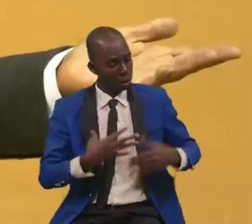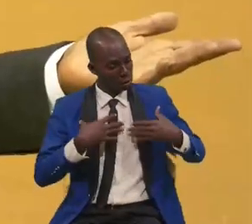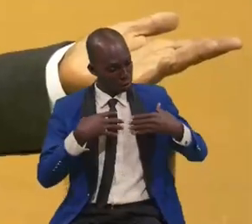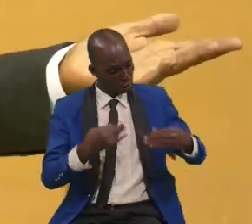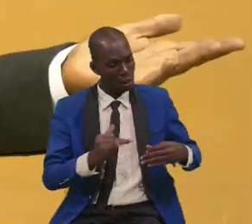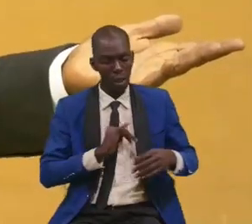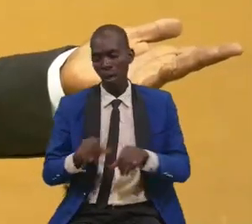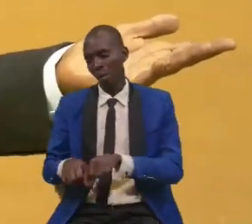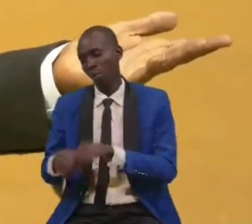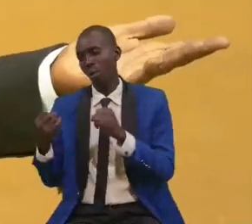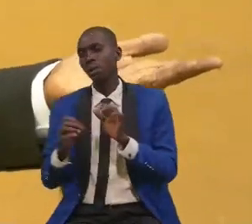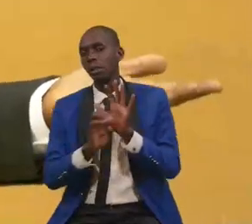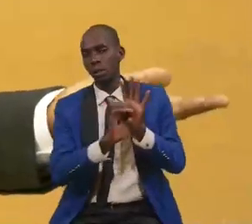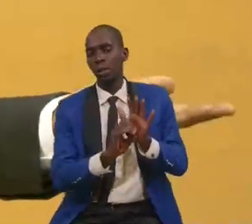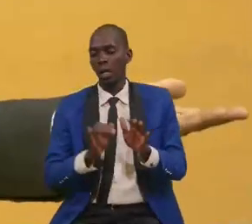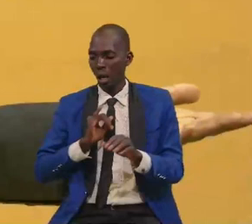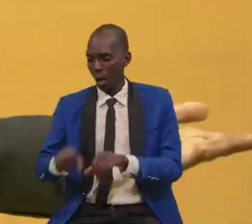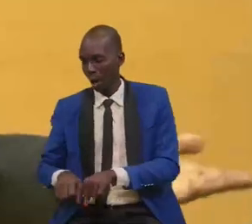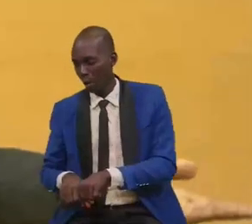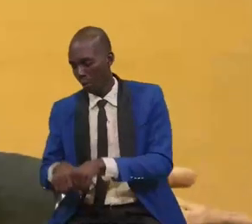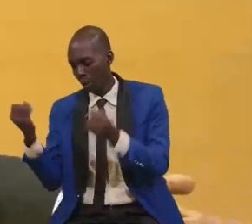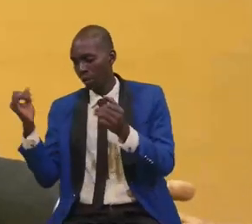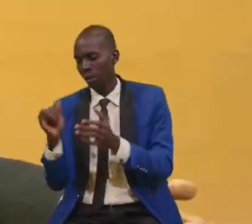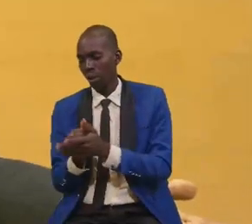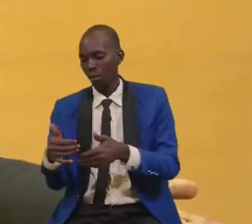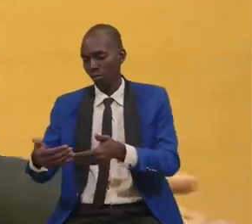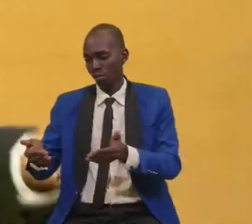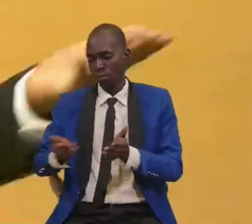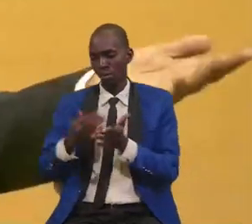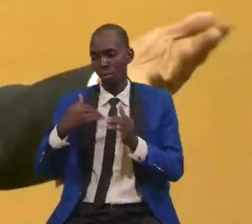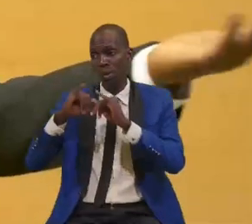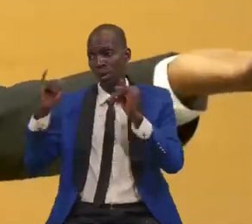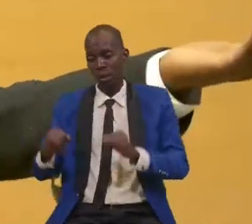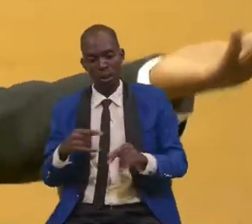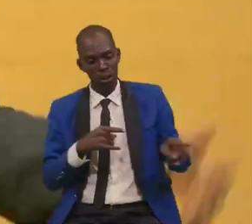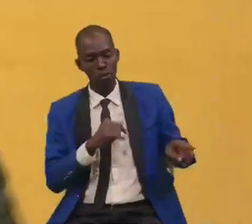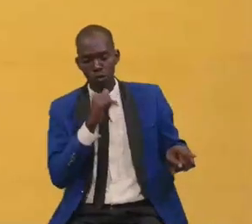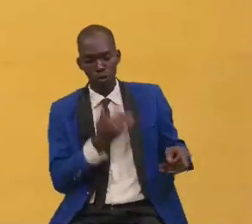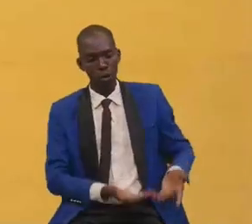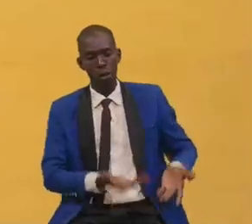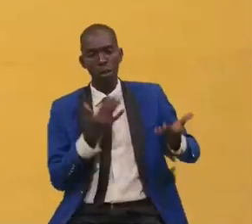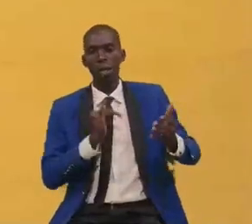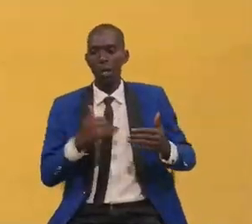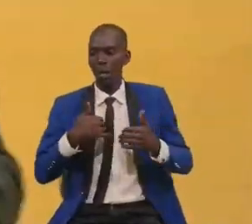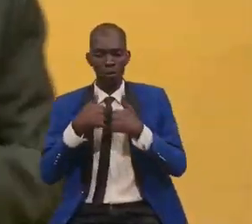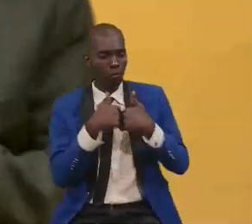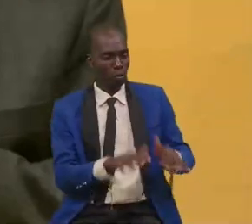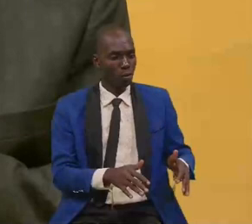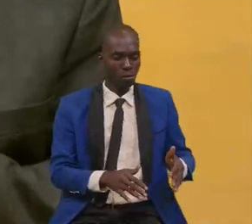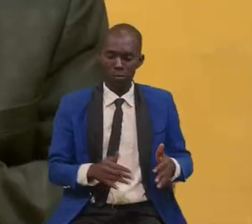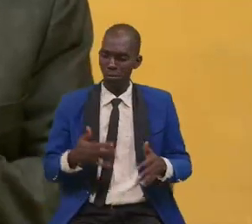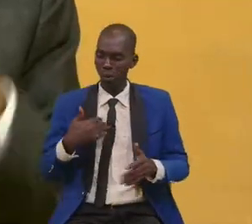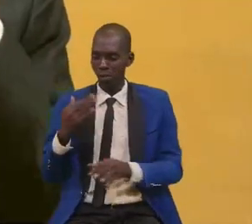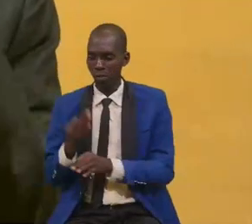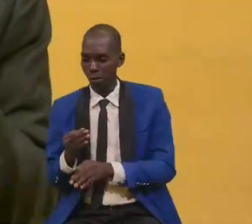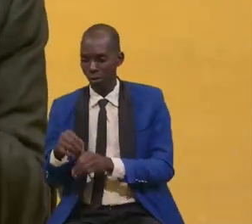je brise le canari et mon enfant ne se lève pas, et j'aurais perdu les deux côtés. J'ai dit, madame,